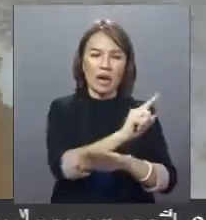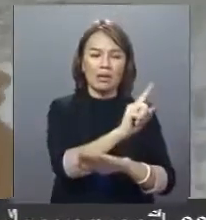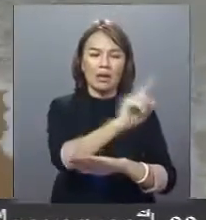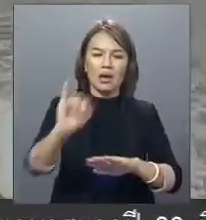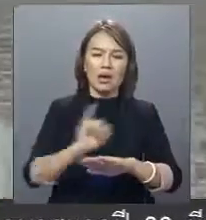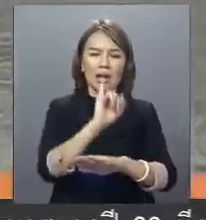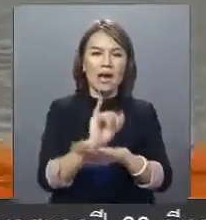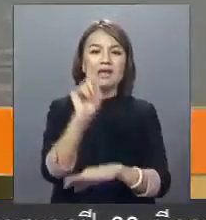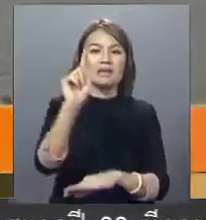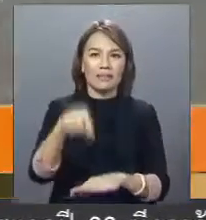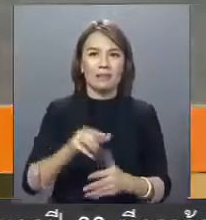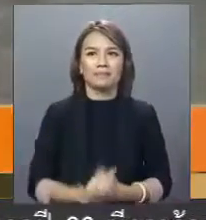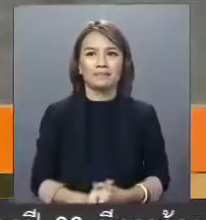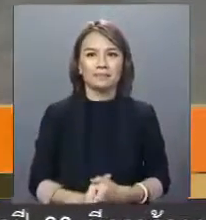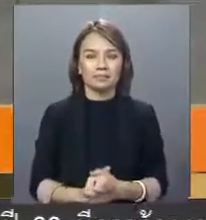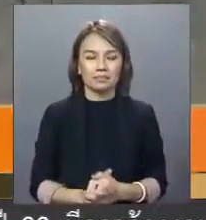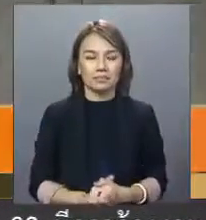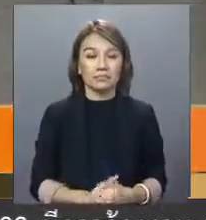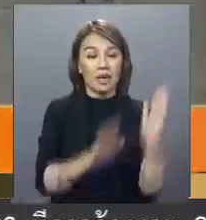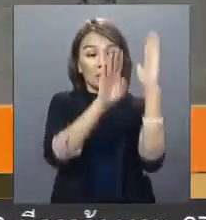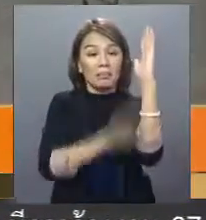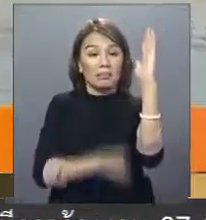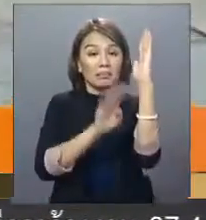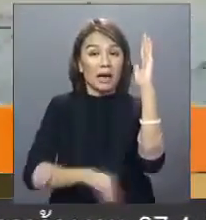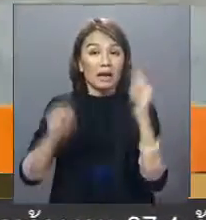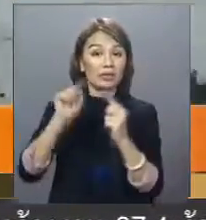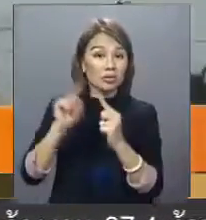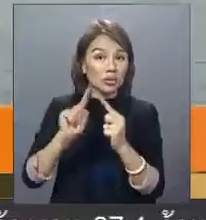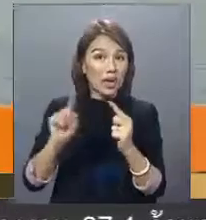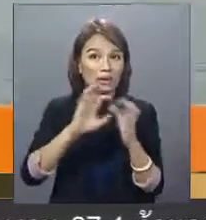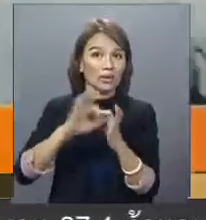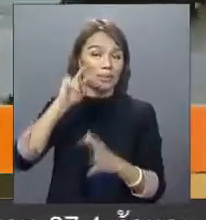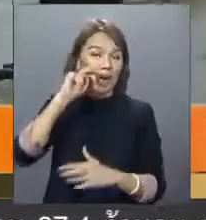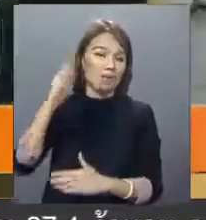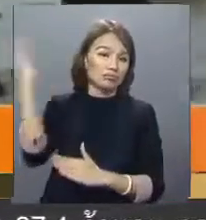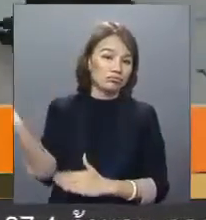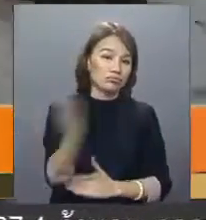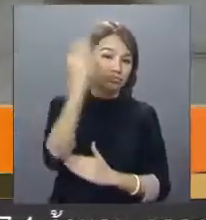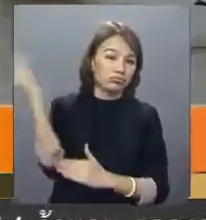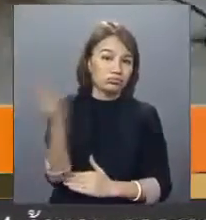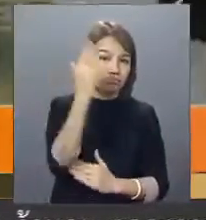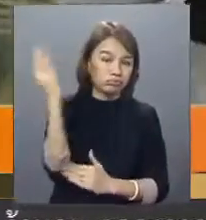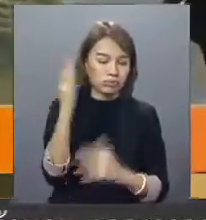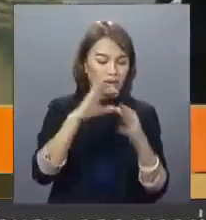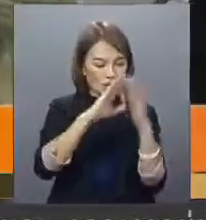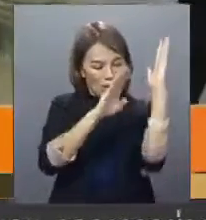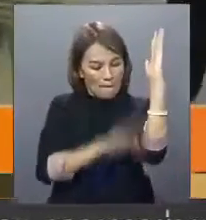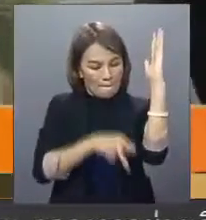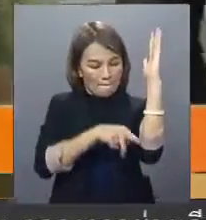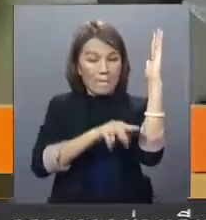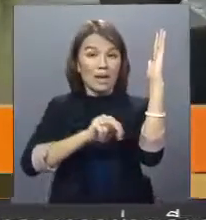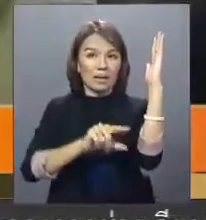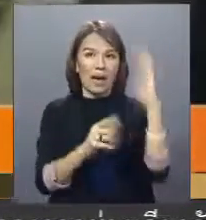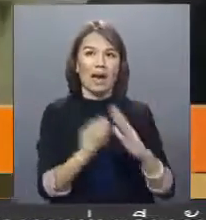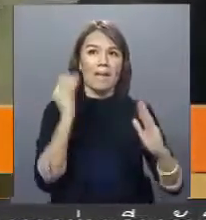คลื่นลมที่รุนแรงยังคงพัดถล่มพื้นที่ชายหาดบ้านปากเกาะหมู่3ตำบลเกาะคอเขาอำเภอตะกั่วป่าจังหวัดพังงานะครับทำให้บ้าน